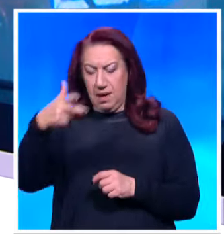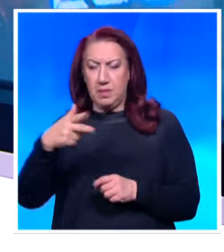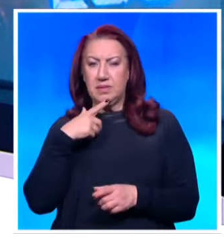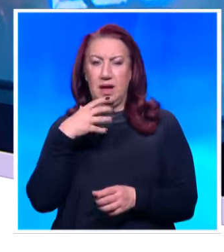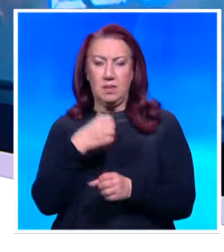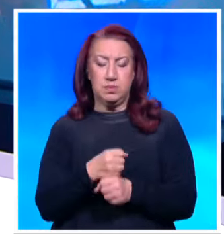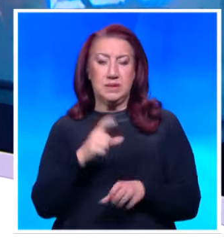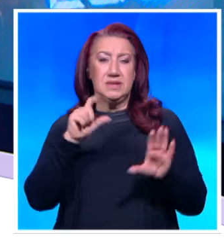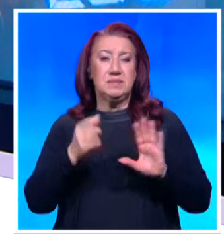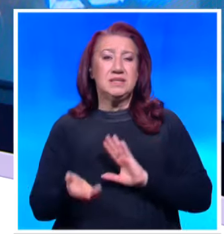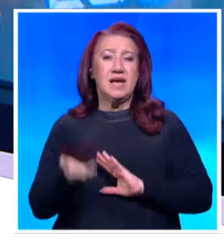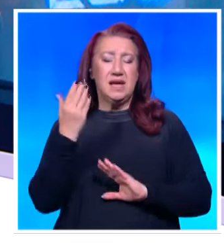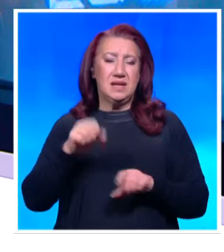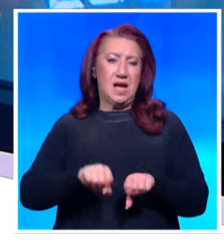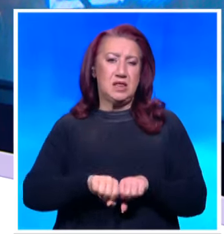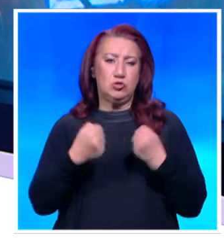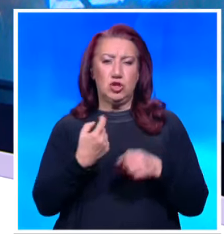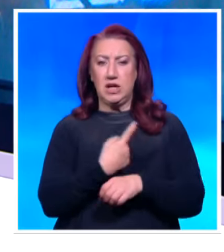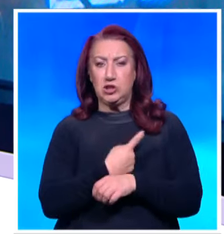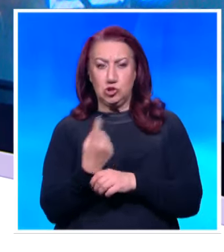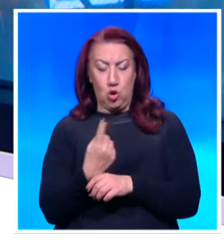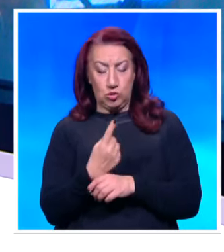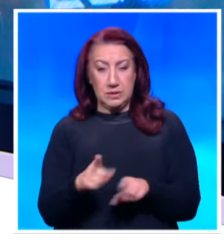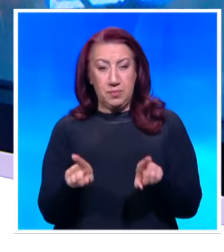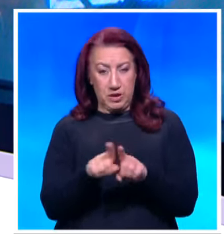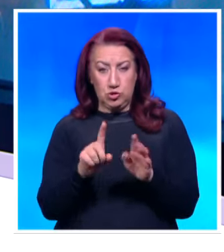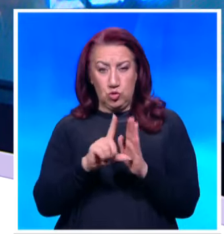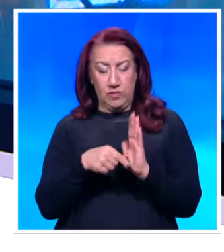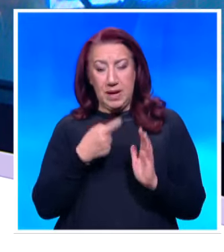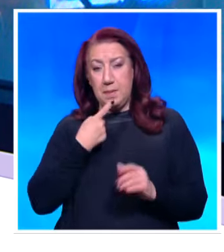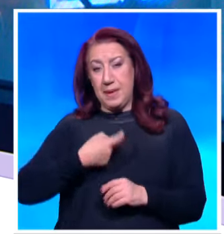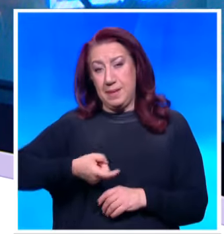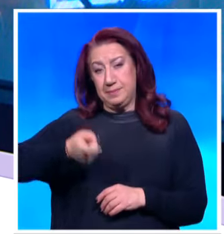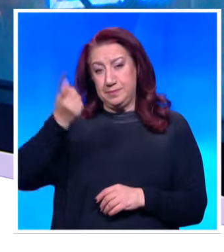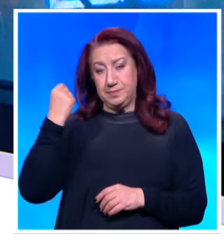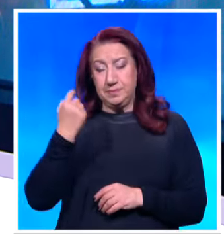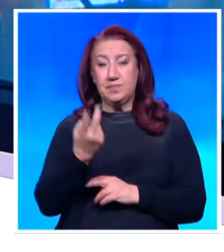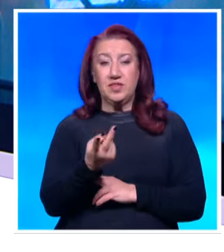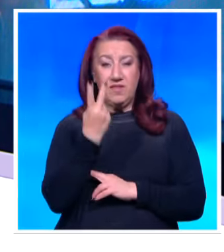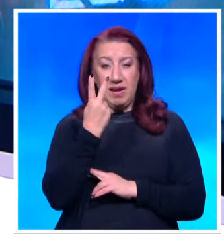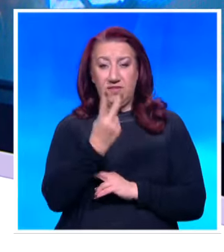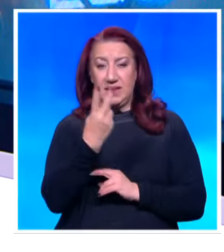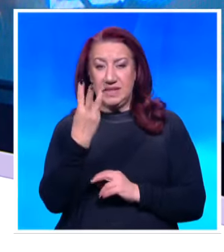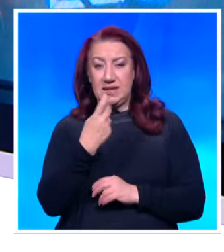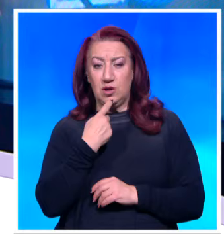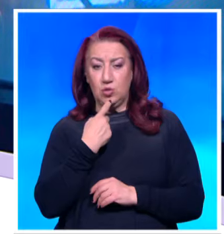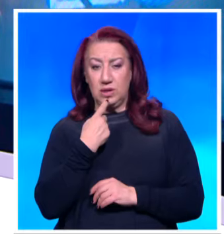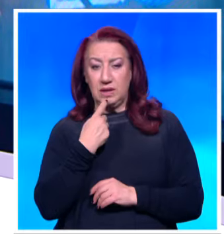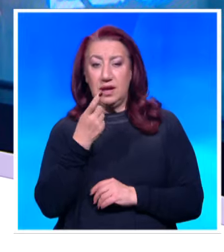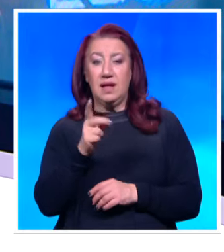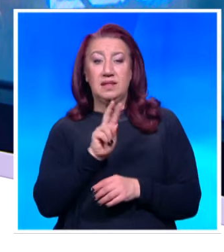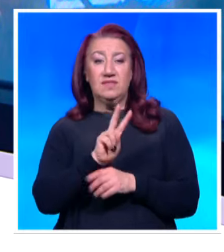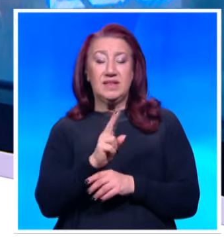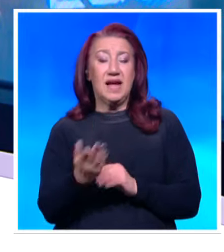000 нарушения на скоростта. За сравнение, за същия период през изминалата 2023 година те са с 12